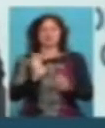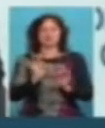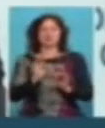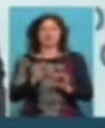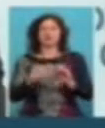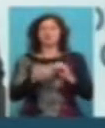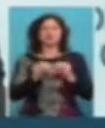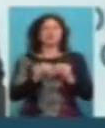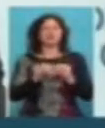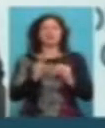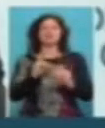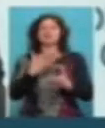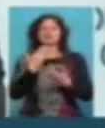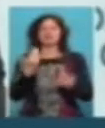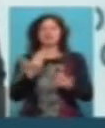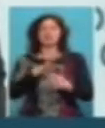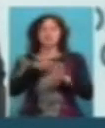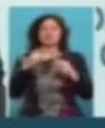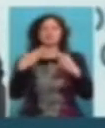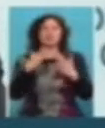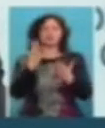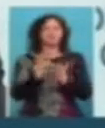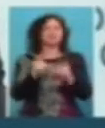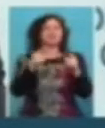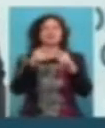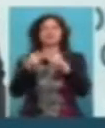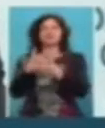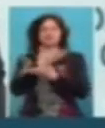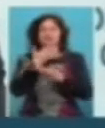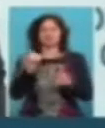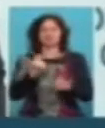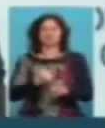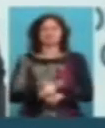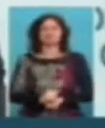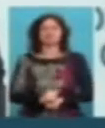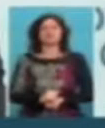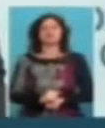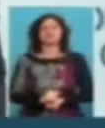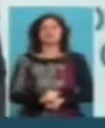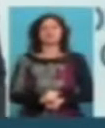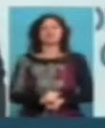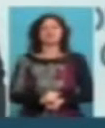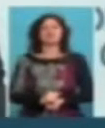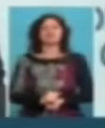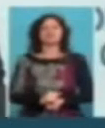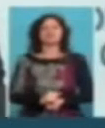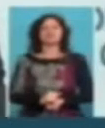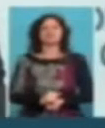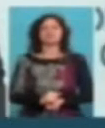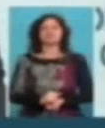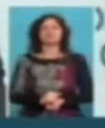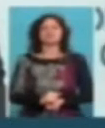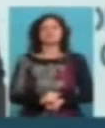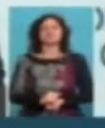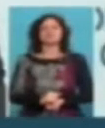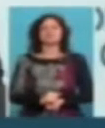үйлері бар. Ешкімде жалдап немесе уақытша баспанада тұрып жатқан жоқ. Мы проводим и буквально вот как только с первыми теплыми